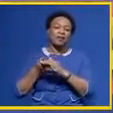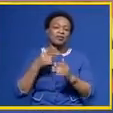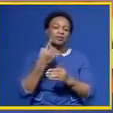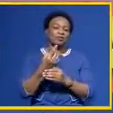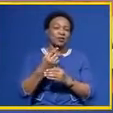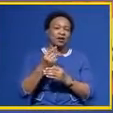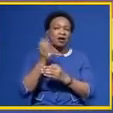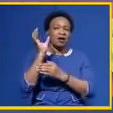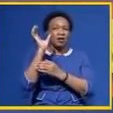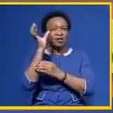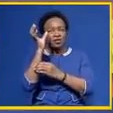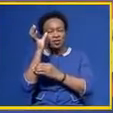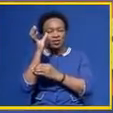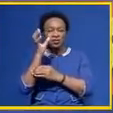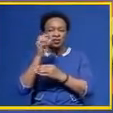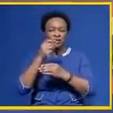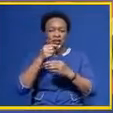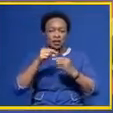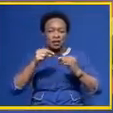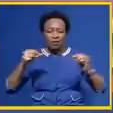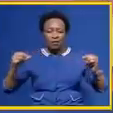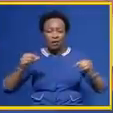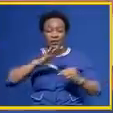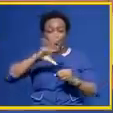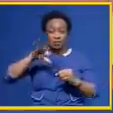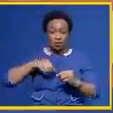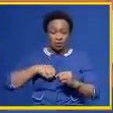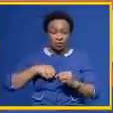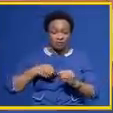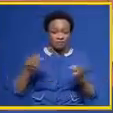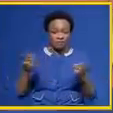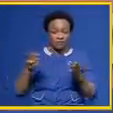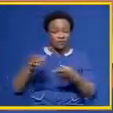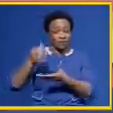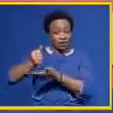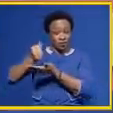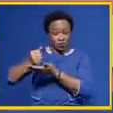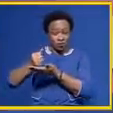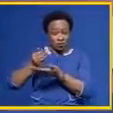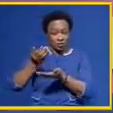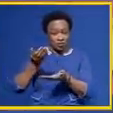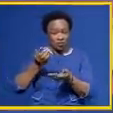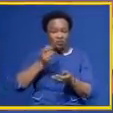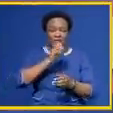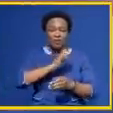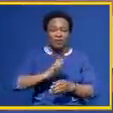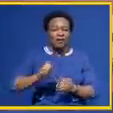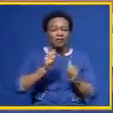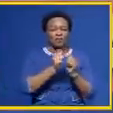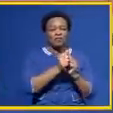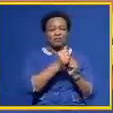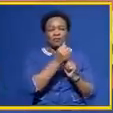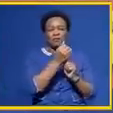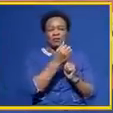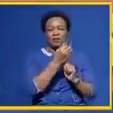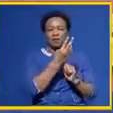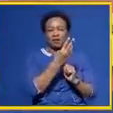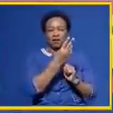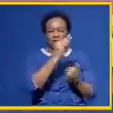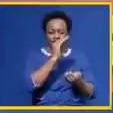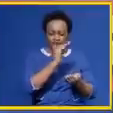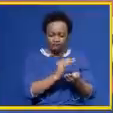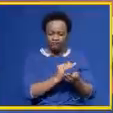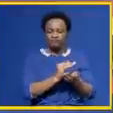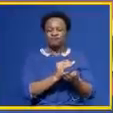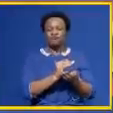atapata dishi pamoja na waya zote. Vile vile tutampa kifurushi cha mwezi, badala ya 18,000 kitakuwa 15,000. Hiyo ni ofa ya kwanza. Lakini